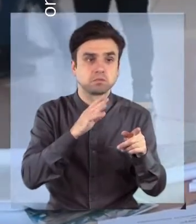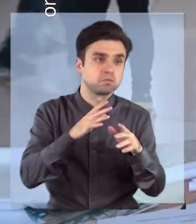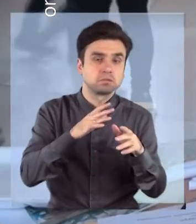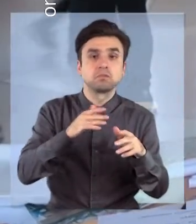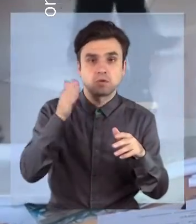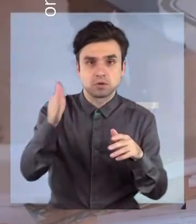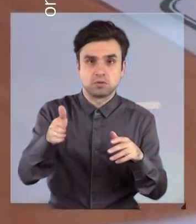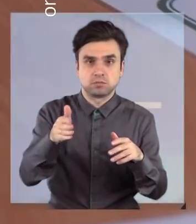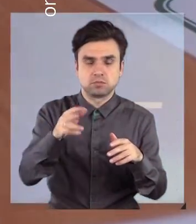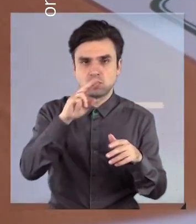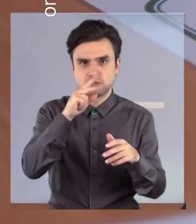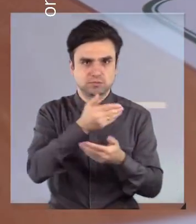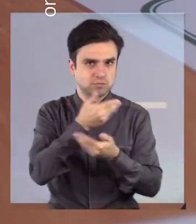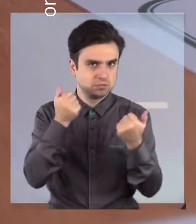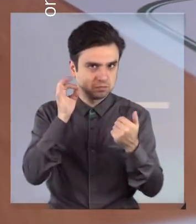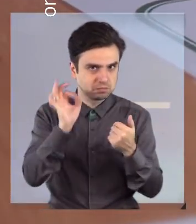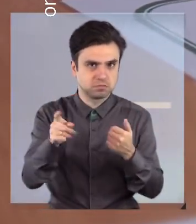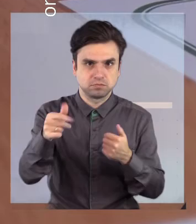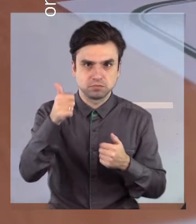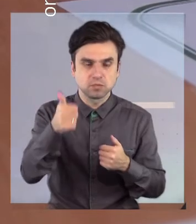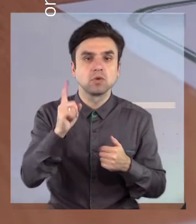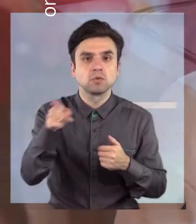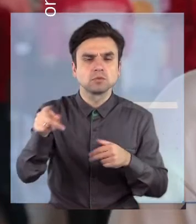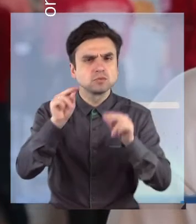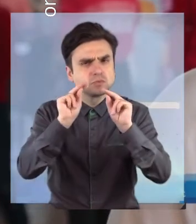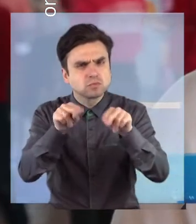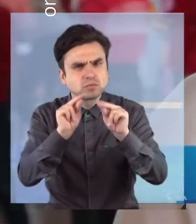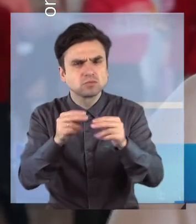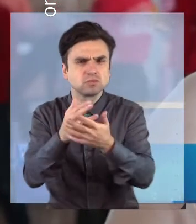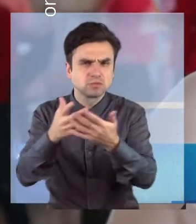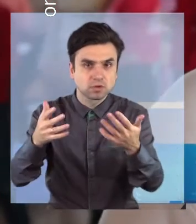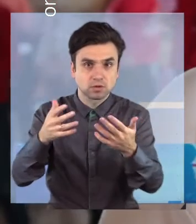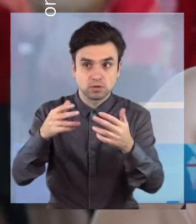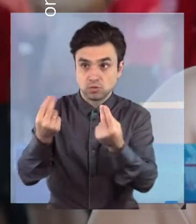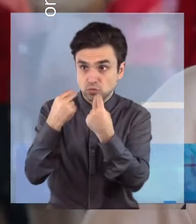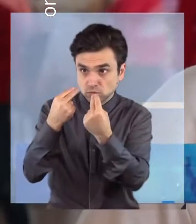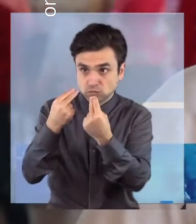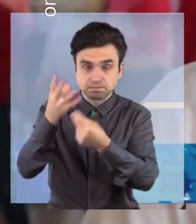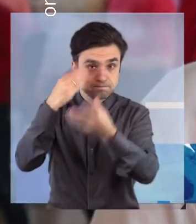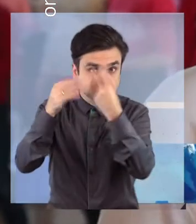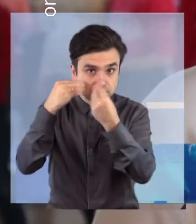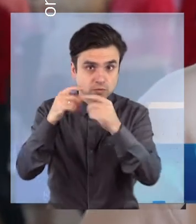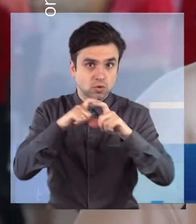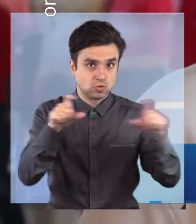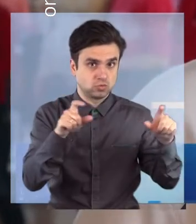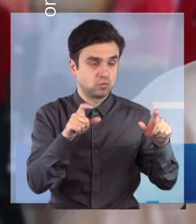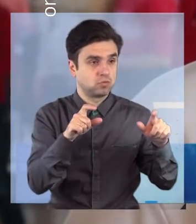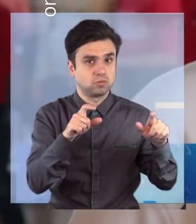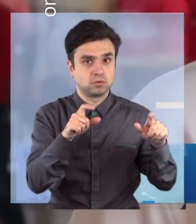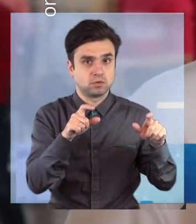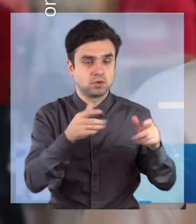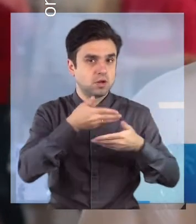дала чимало корисних знань, які можна використати і на шкільних заняттях. Тут стараються якось більше донести, якось